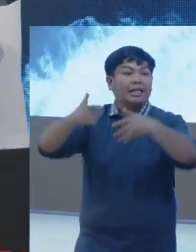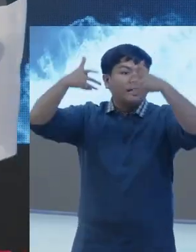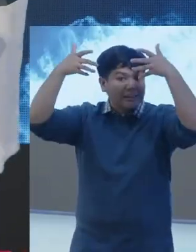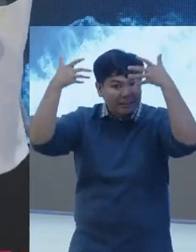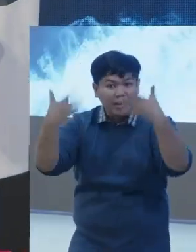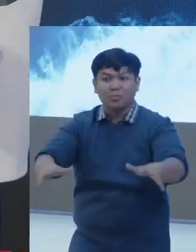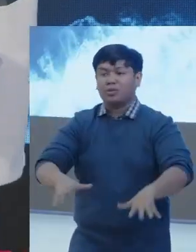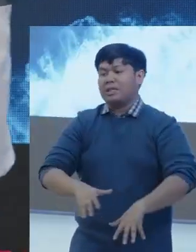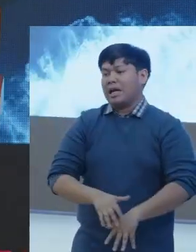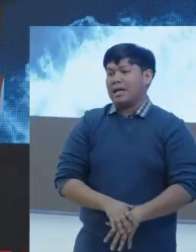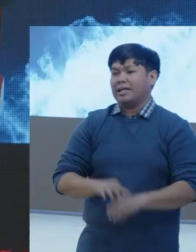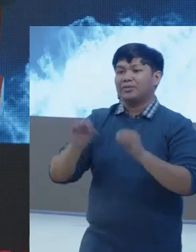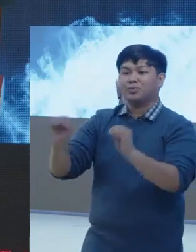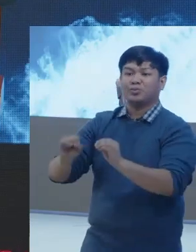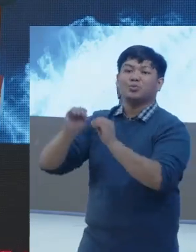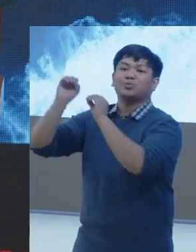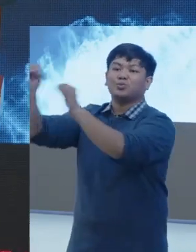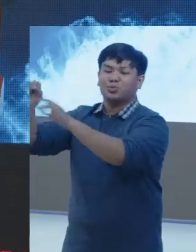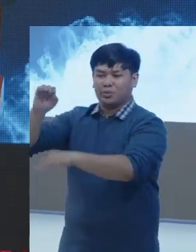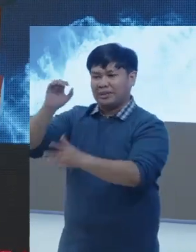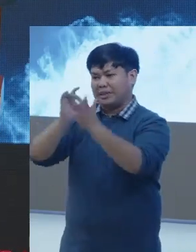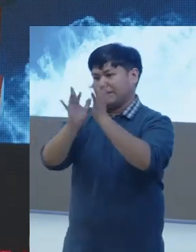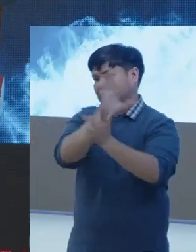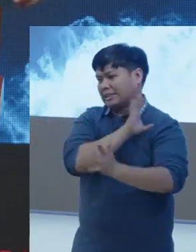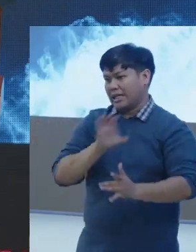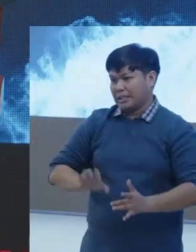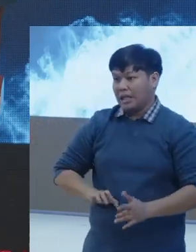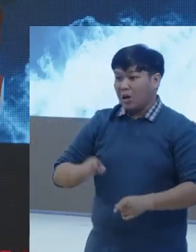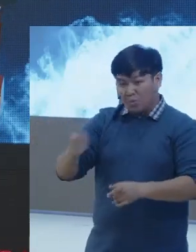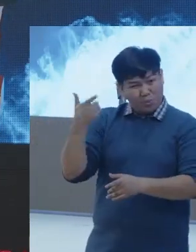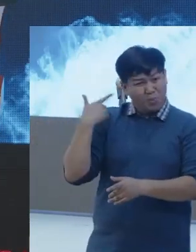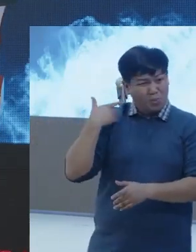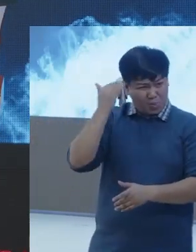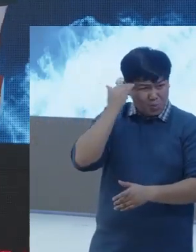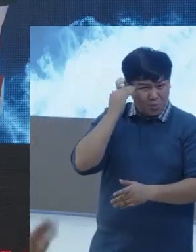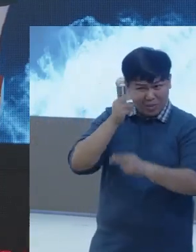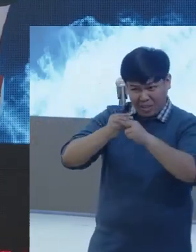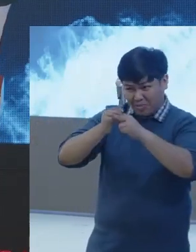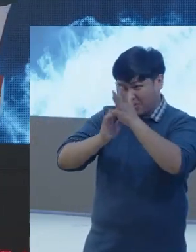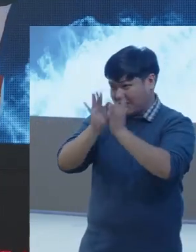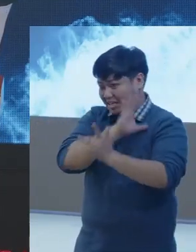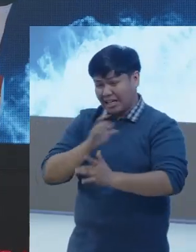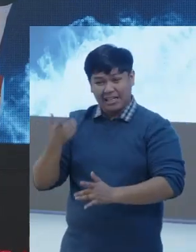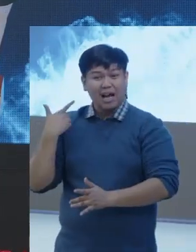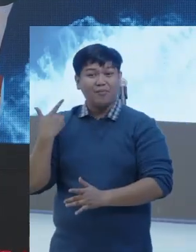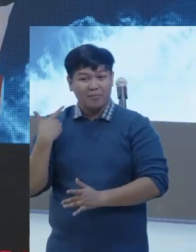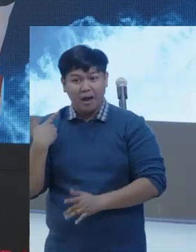iindahin ang sarili niyang anak sa krus.